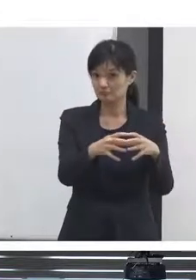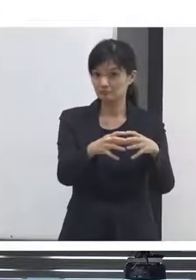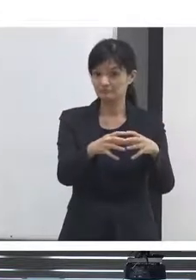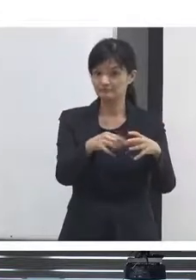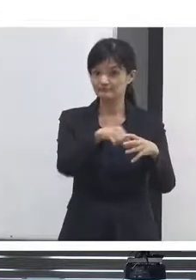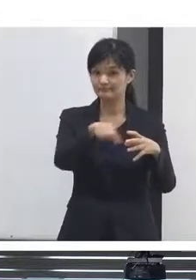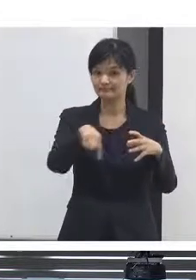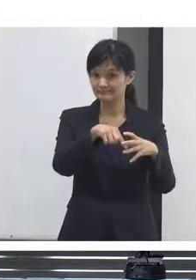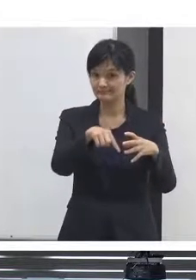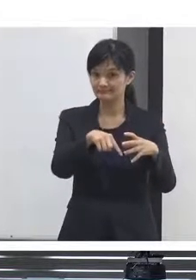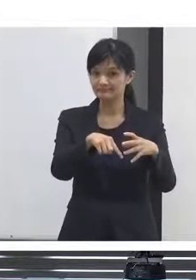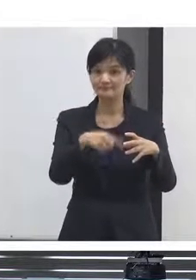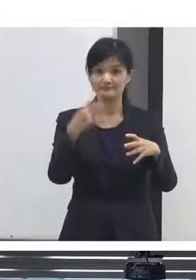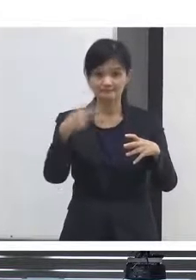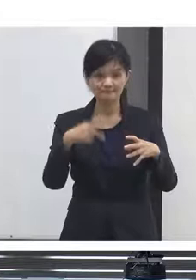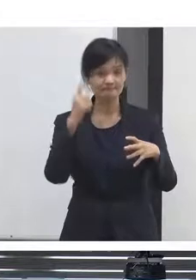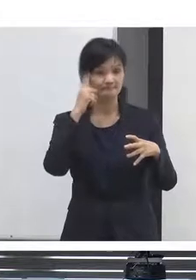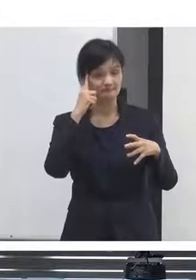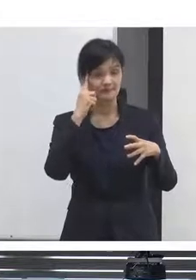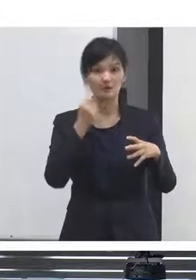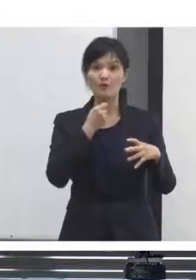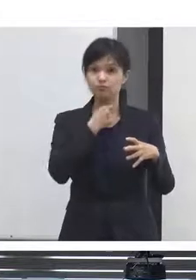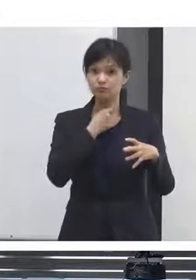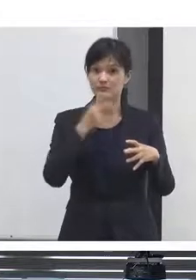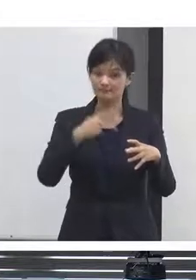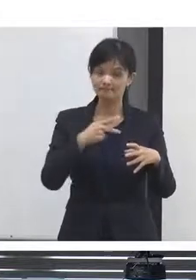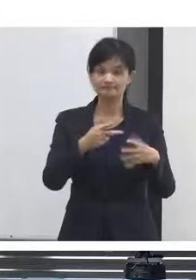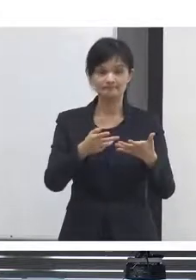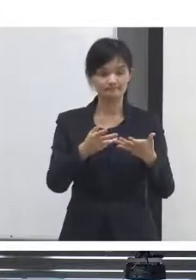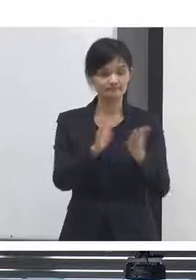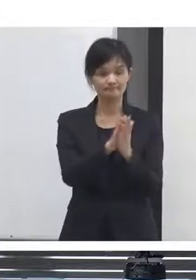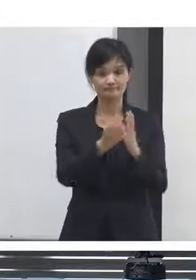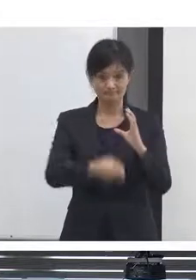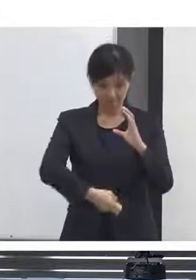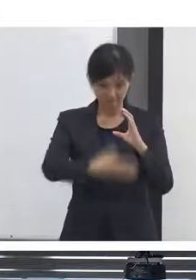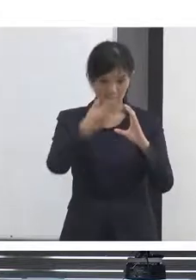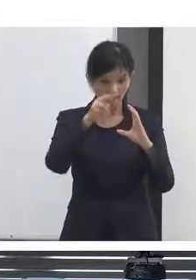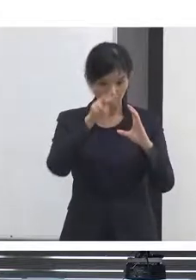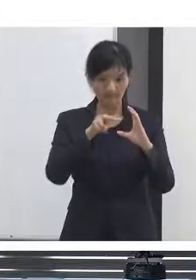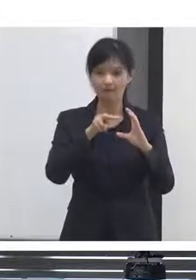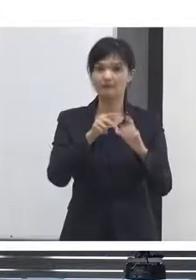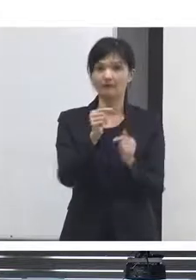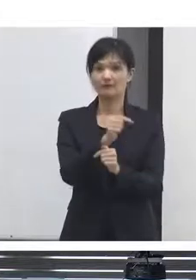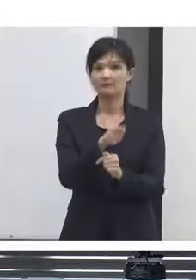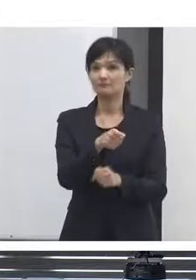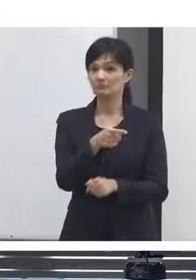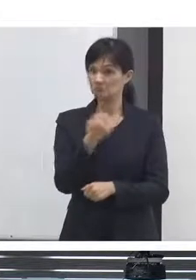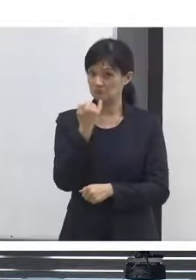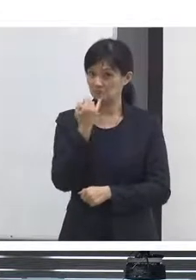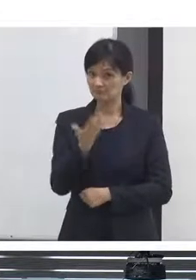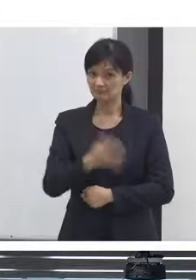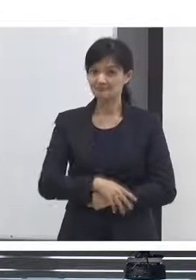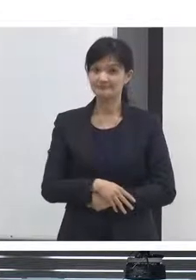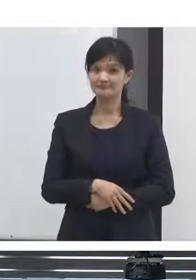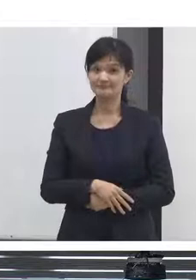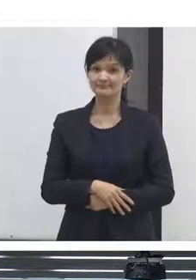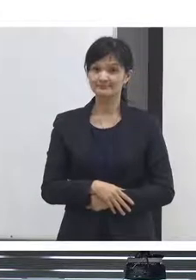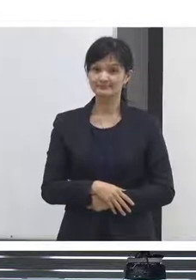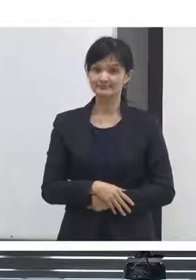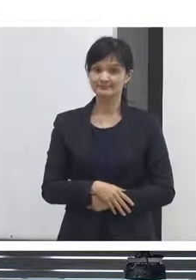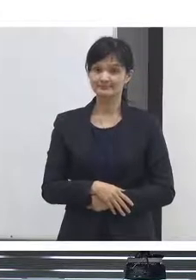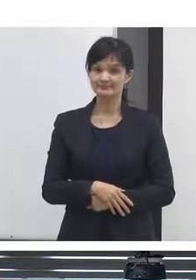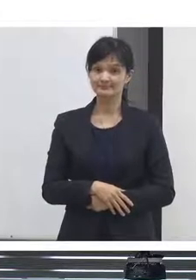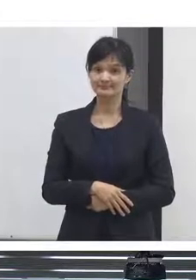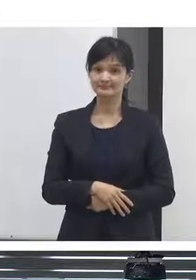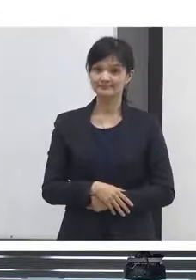把污水捞出来之后呢，就资料就整合在一起，然后我们就可以来使用。那这也是